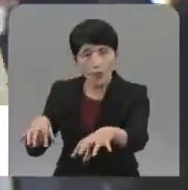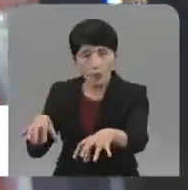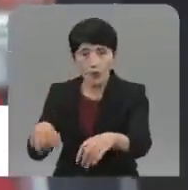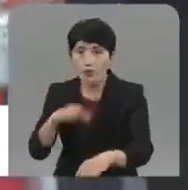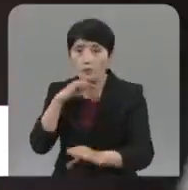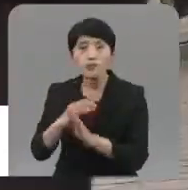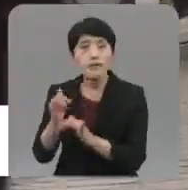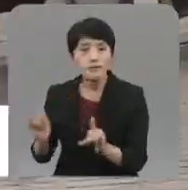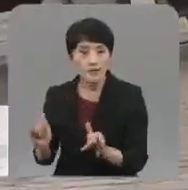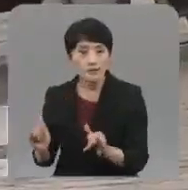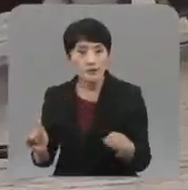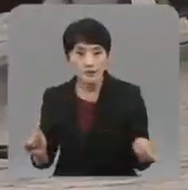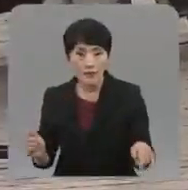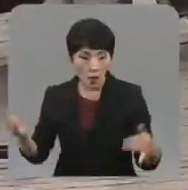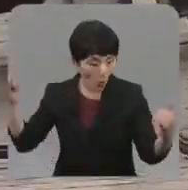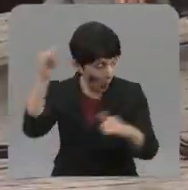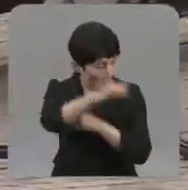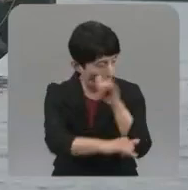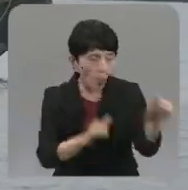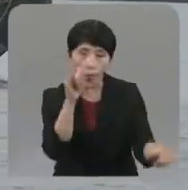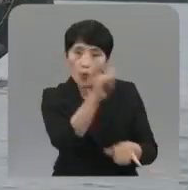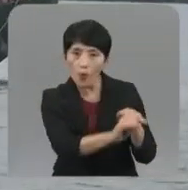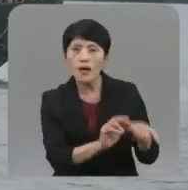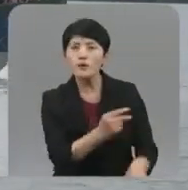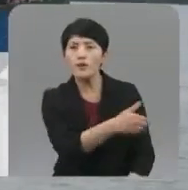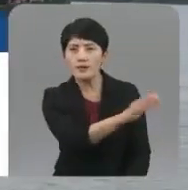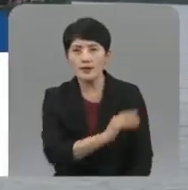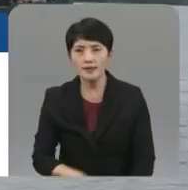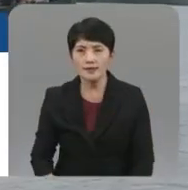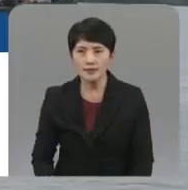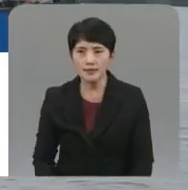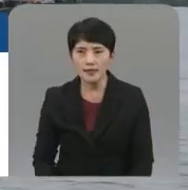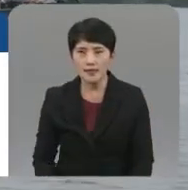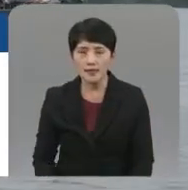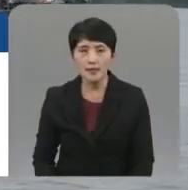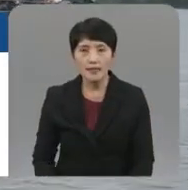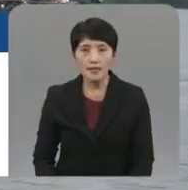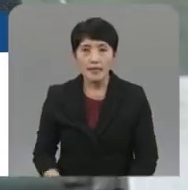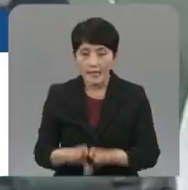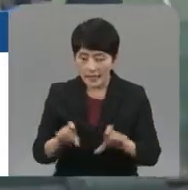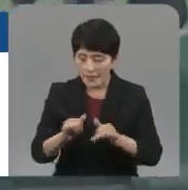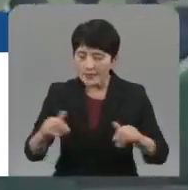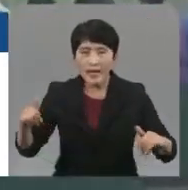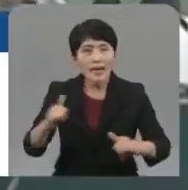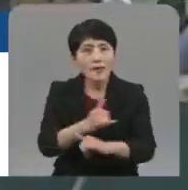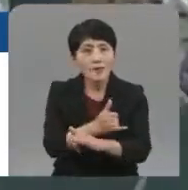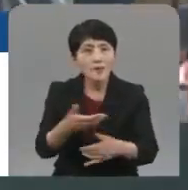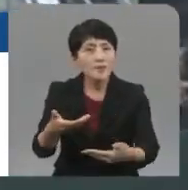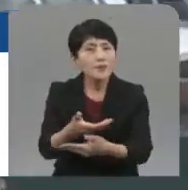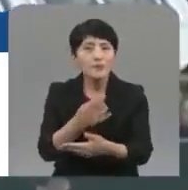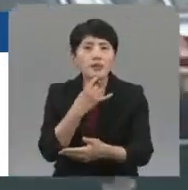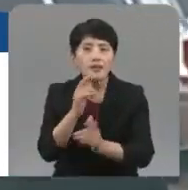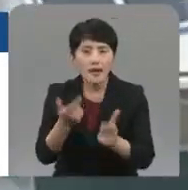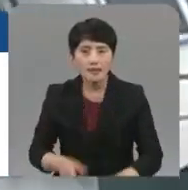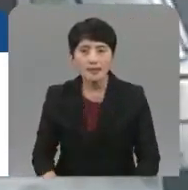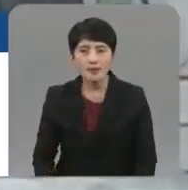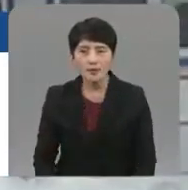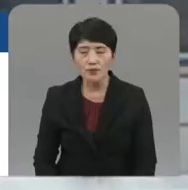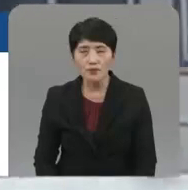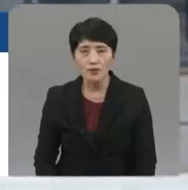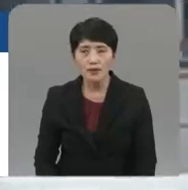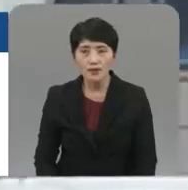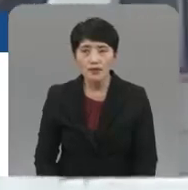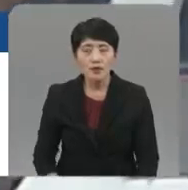part que les individus arrivant sur le territoire seront placés en quarantaine pendant une semaine président de l'université des études